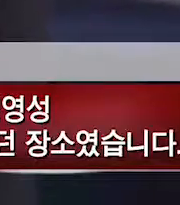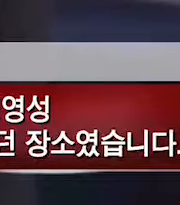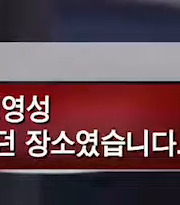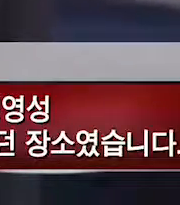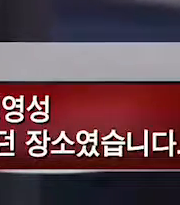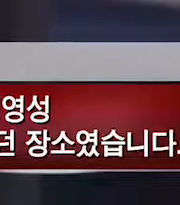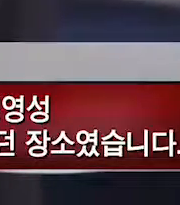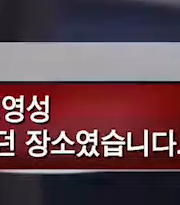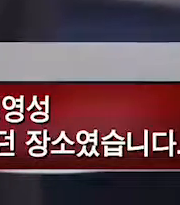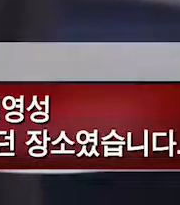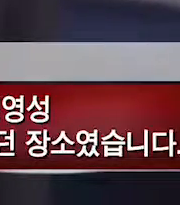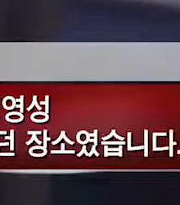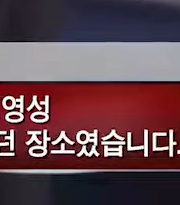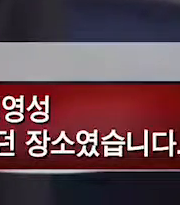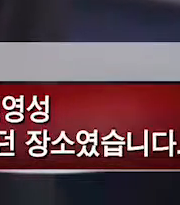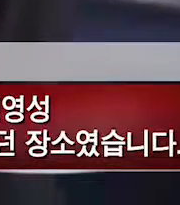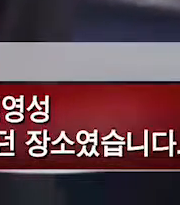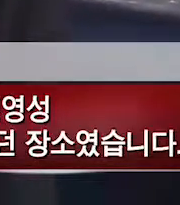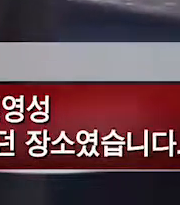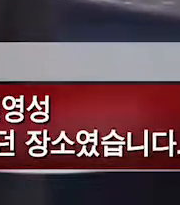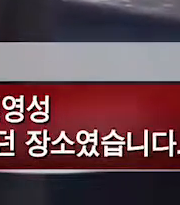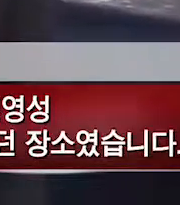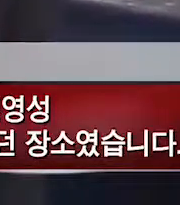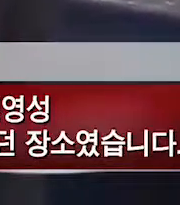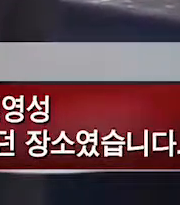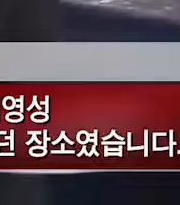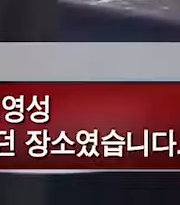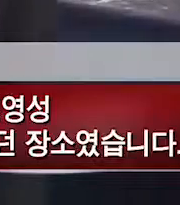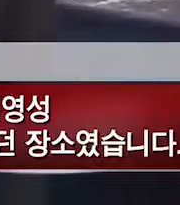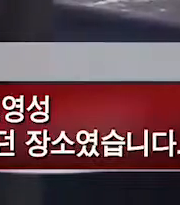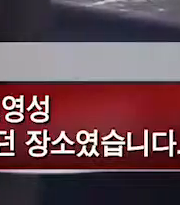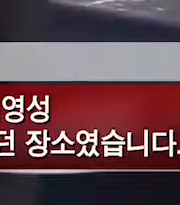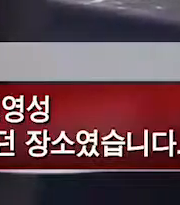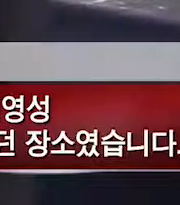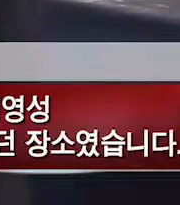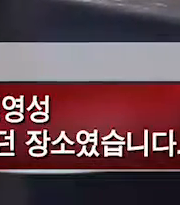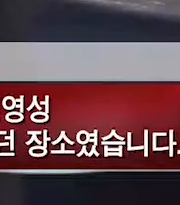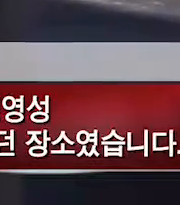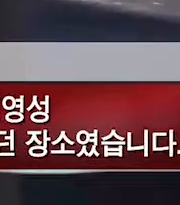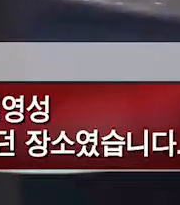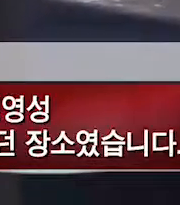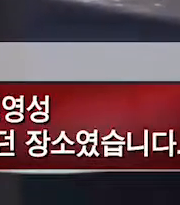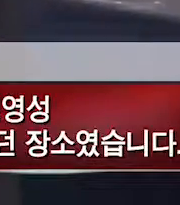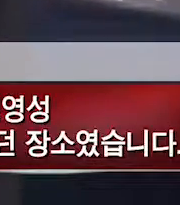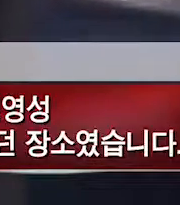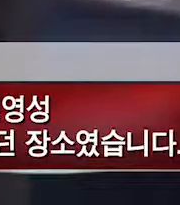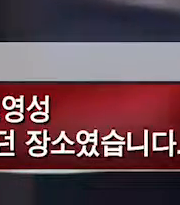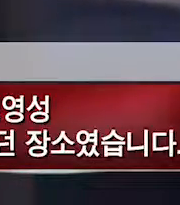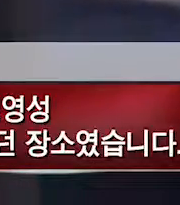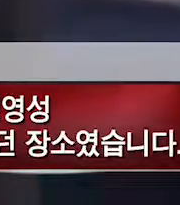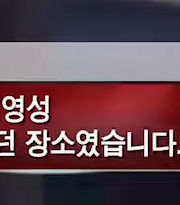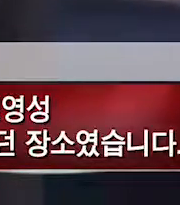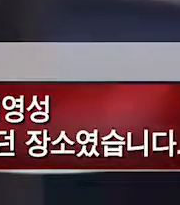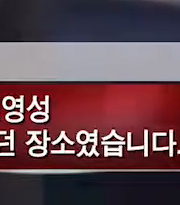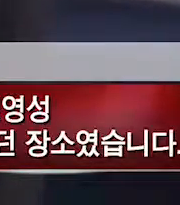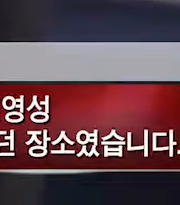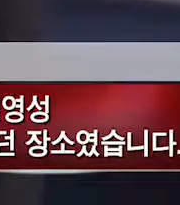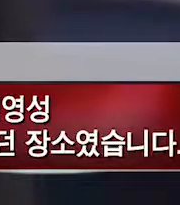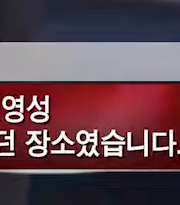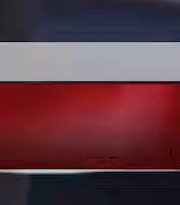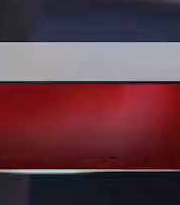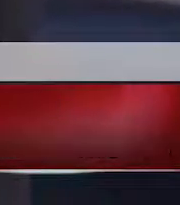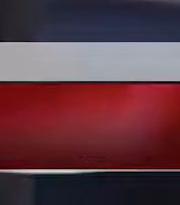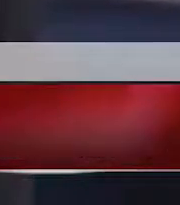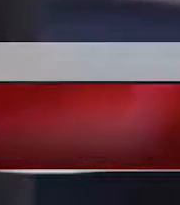대회입니다. 경상좌도 병영성은 조선시대 우리나라 군을 총괄하는 사령부가 있던